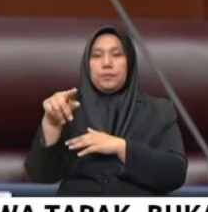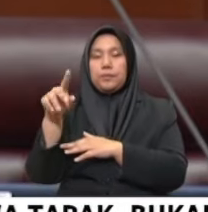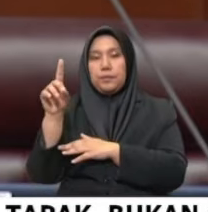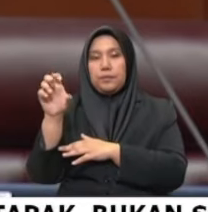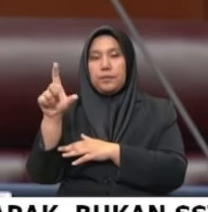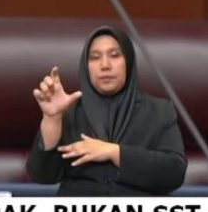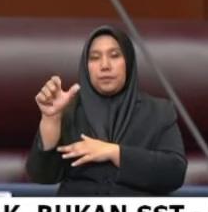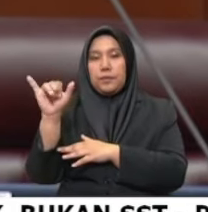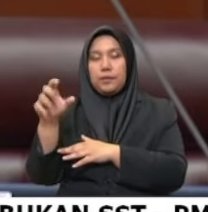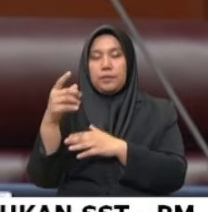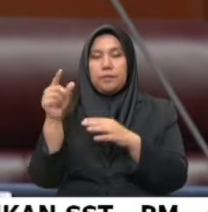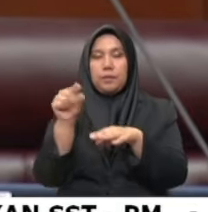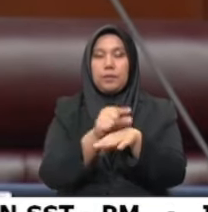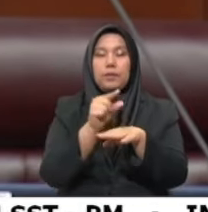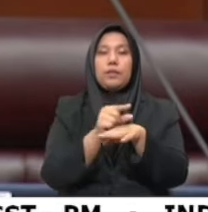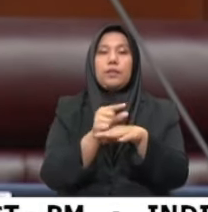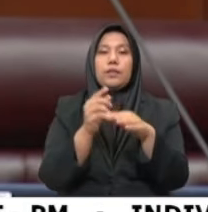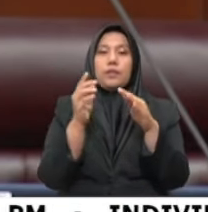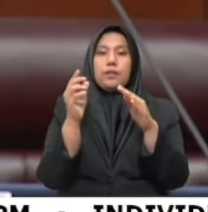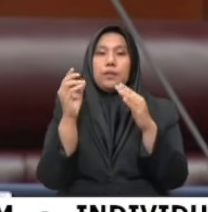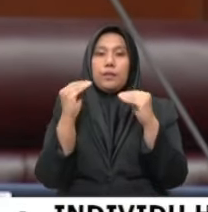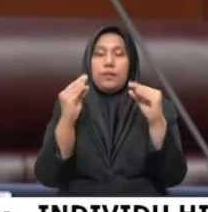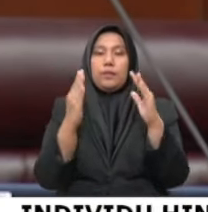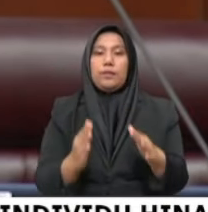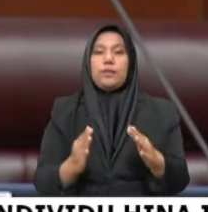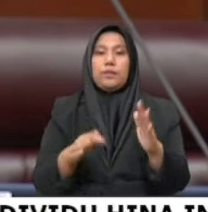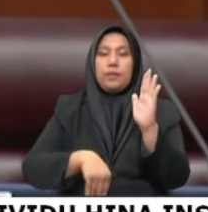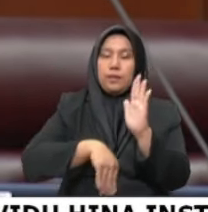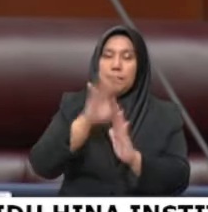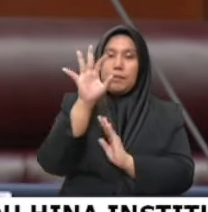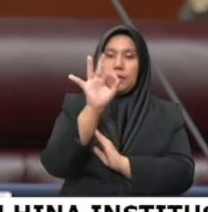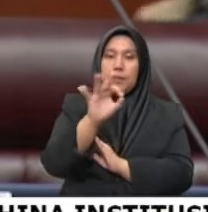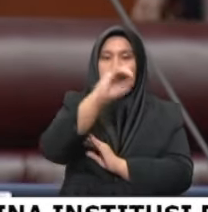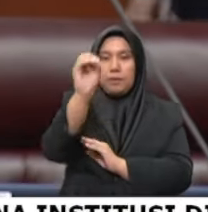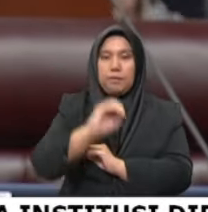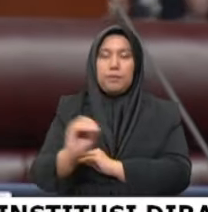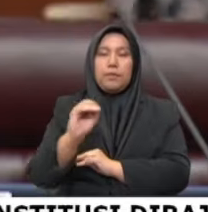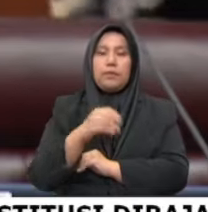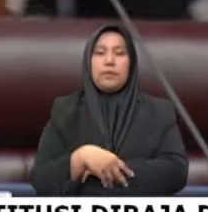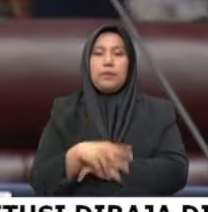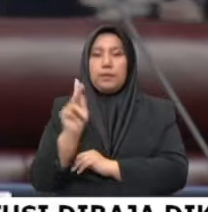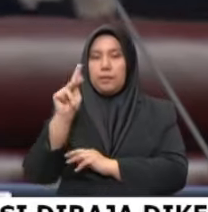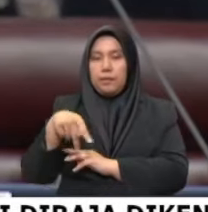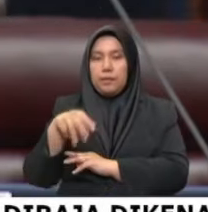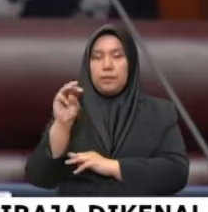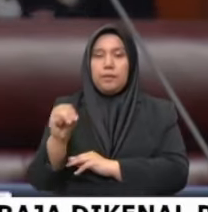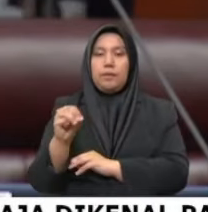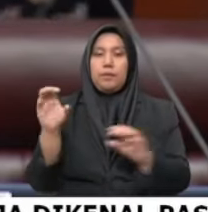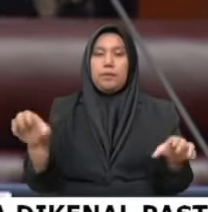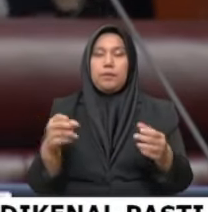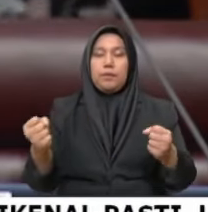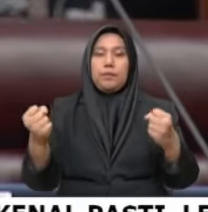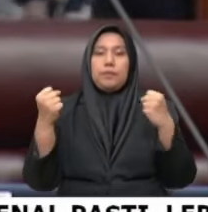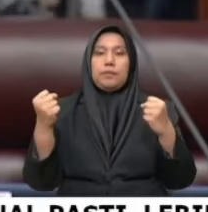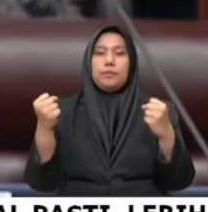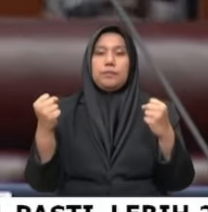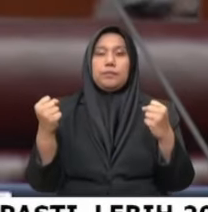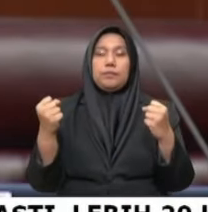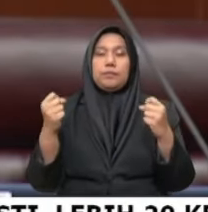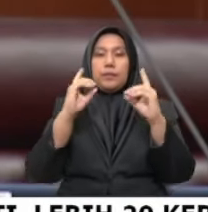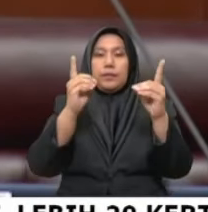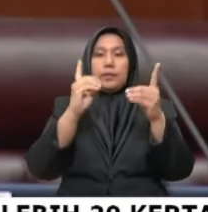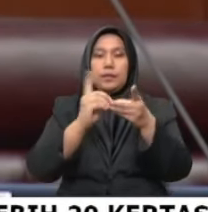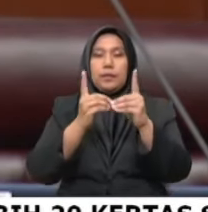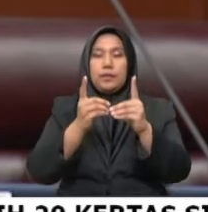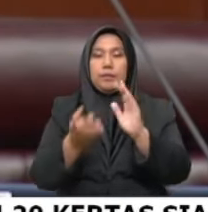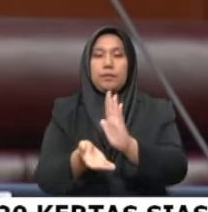Berhormat, penggunaannya oleh guru melebihi 90%. KPM turut melaksanakan program pemerkasaan pendidikan digital